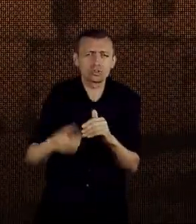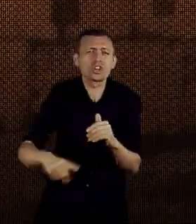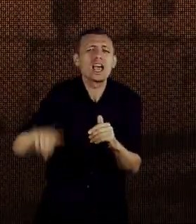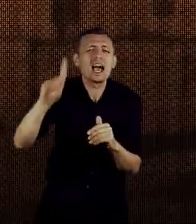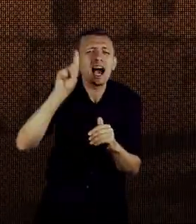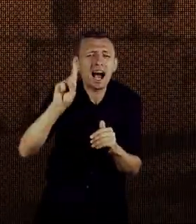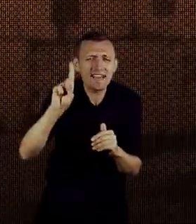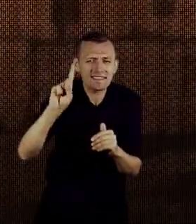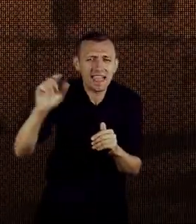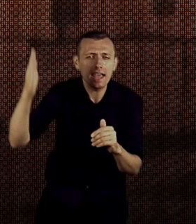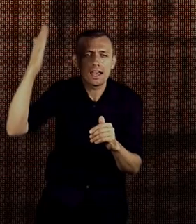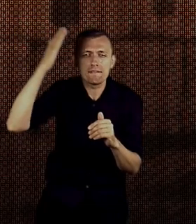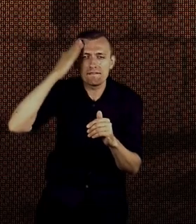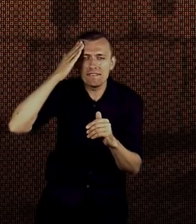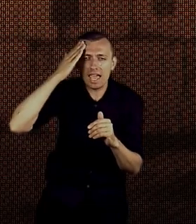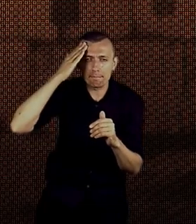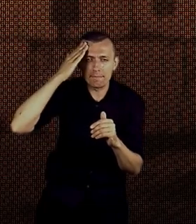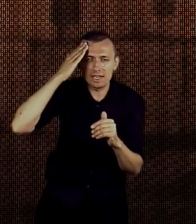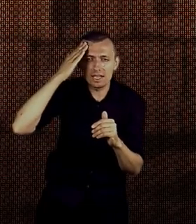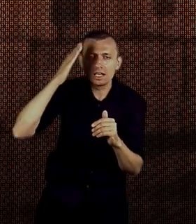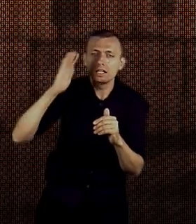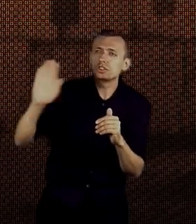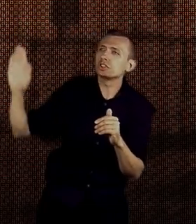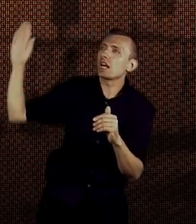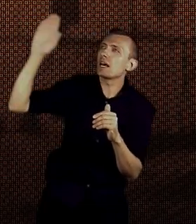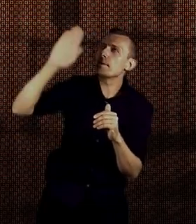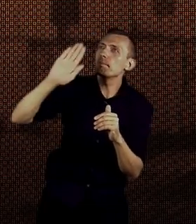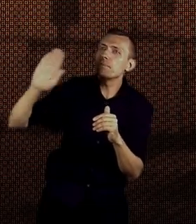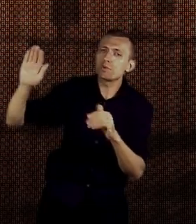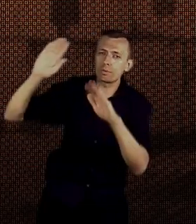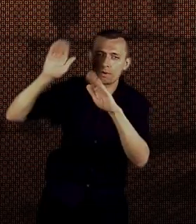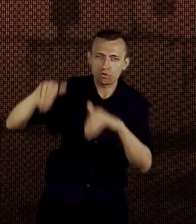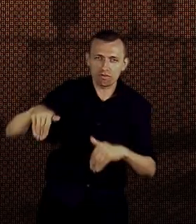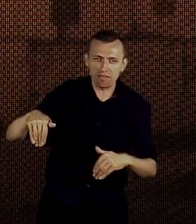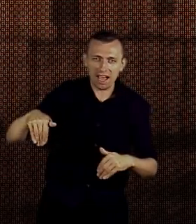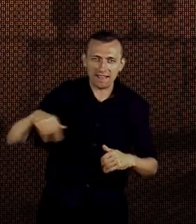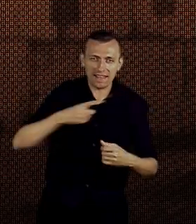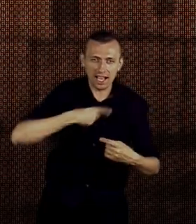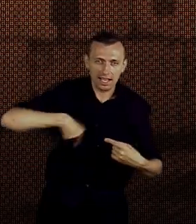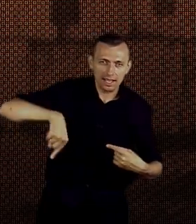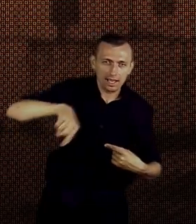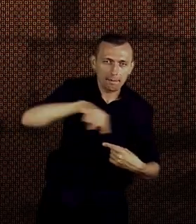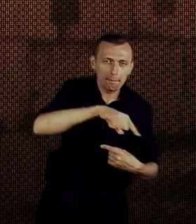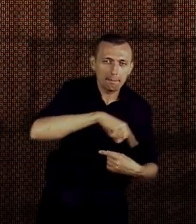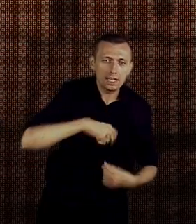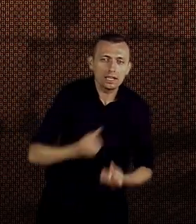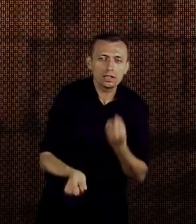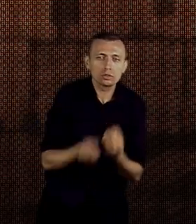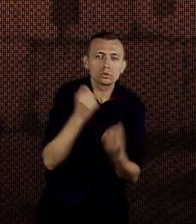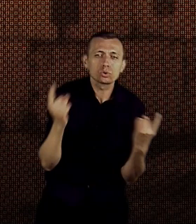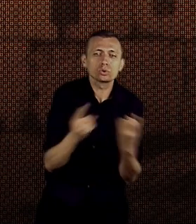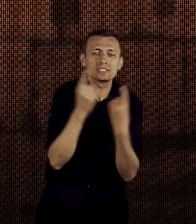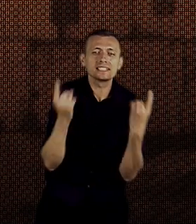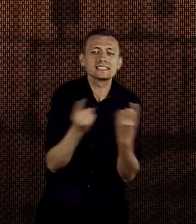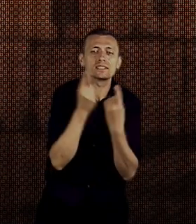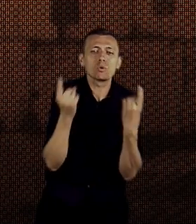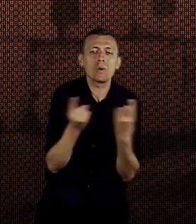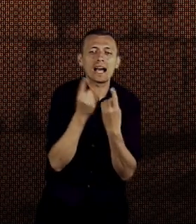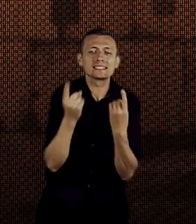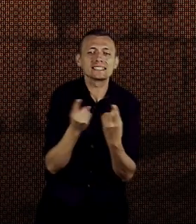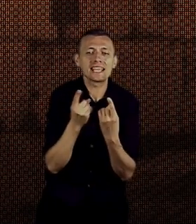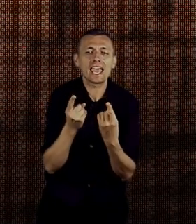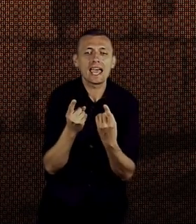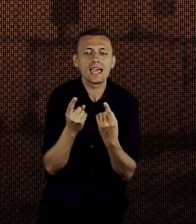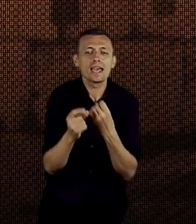w obliczu próby. I w tym sensie jesteśmy usprawiedliwieni przez wiarę